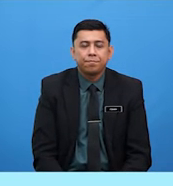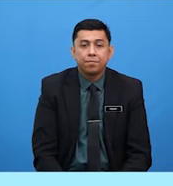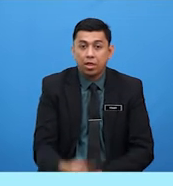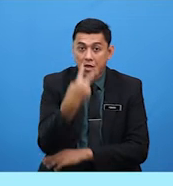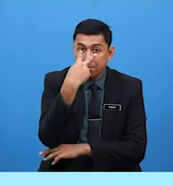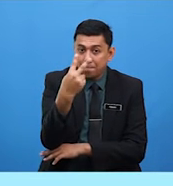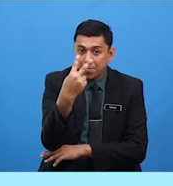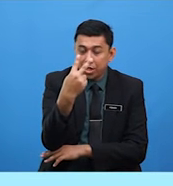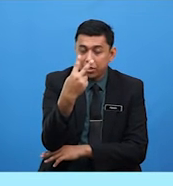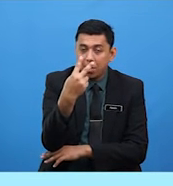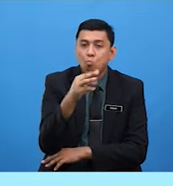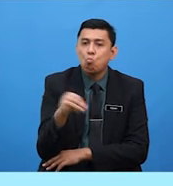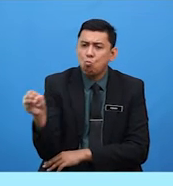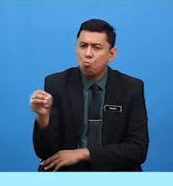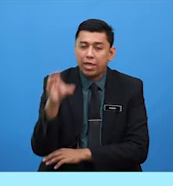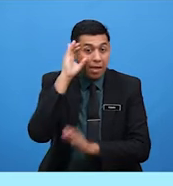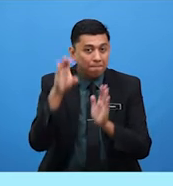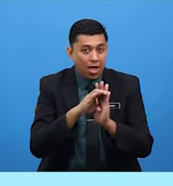Nampak tak murid-murid apa yang dipaparkan?